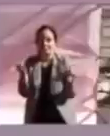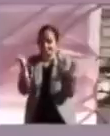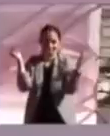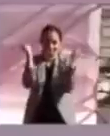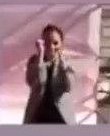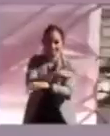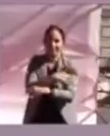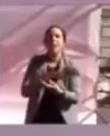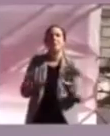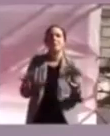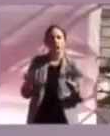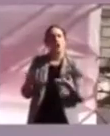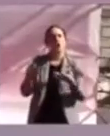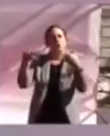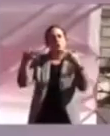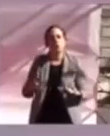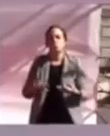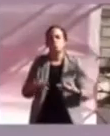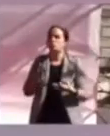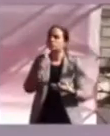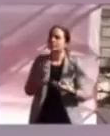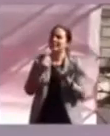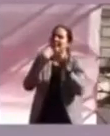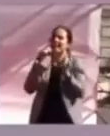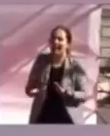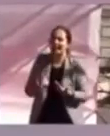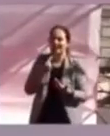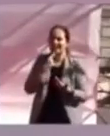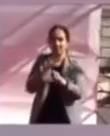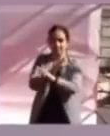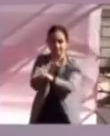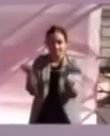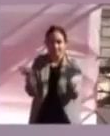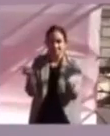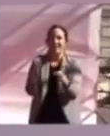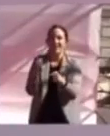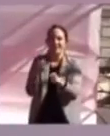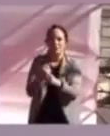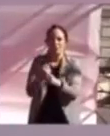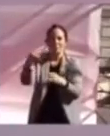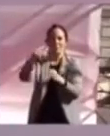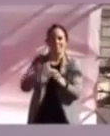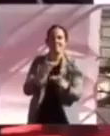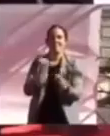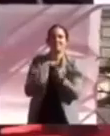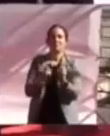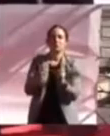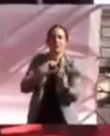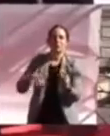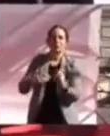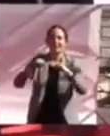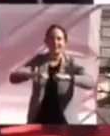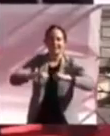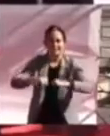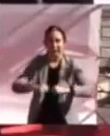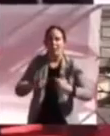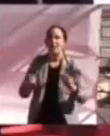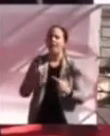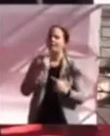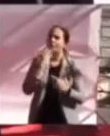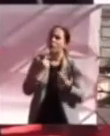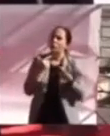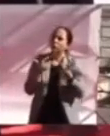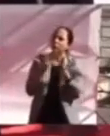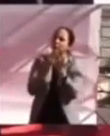solo quelli come voi nella sanità che ha lavorato ma vorrei che fosse chiaro per questo non te lo deve scordare nei mesi passati